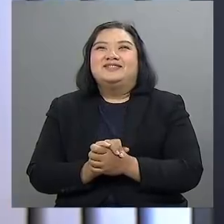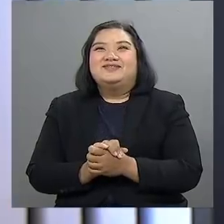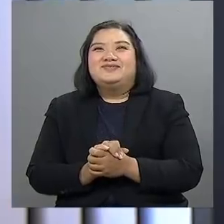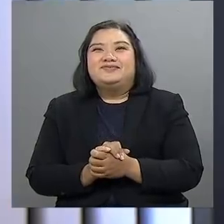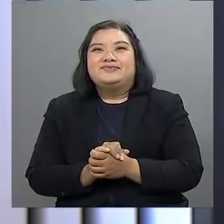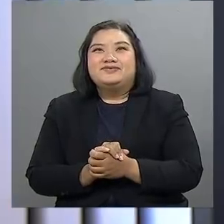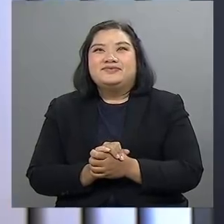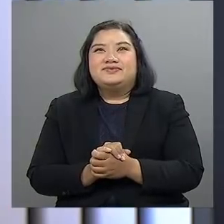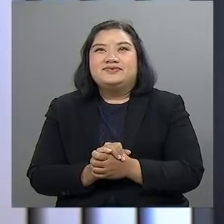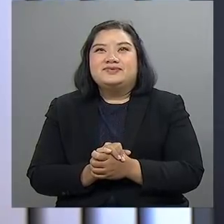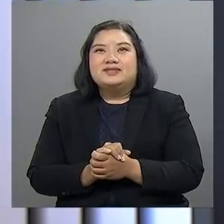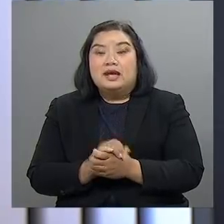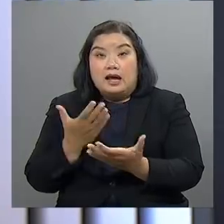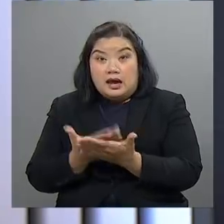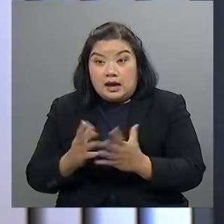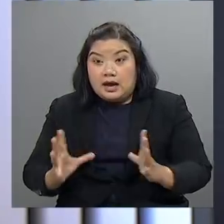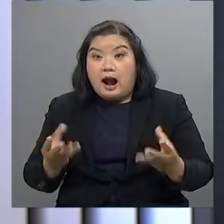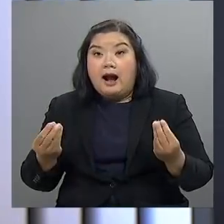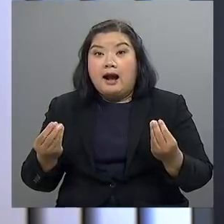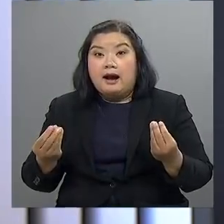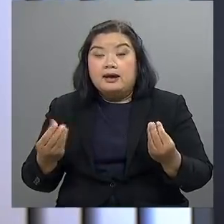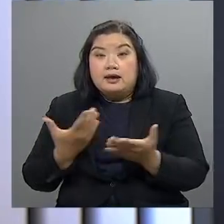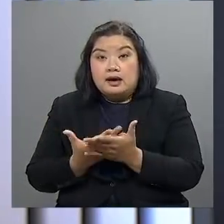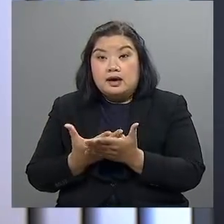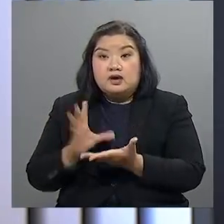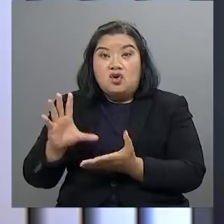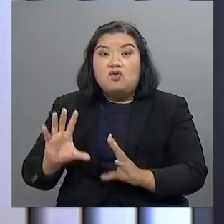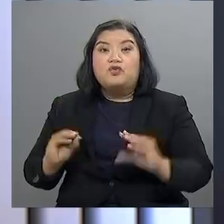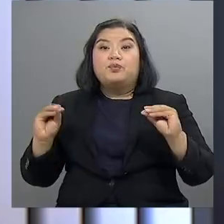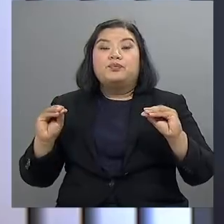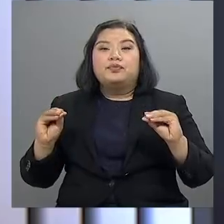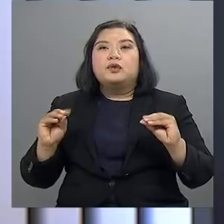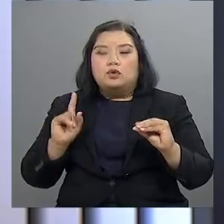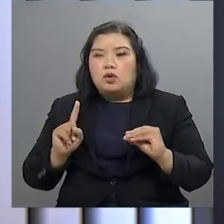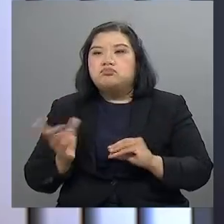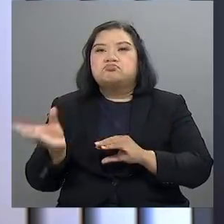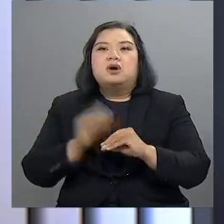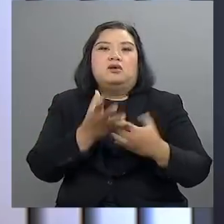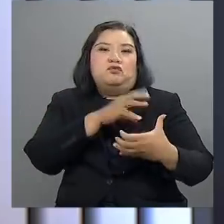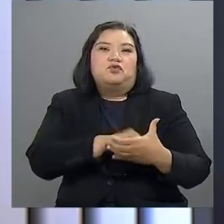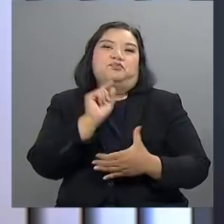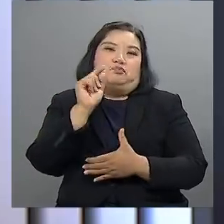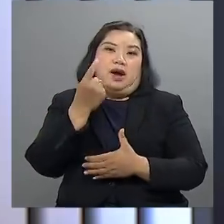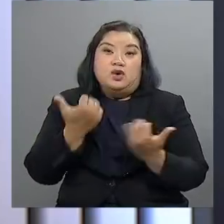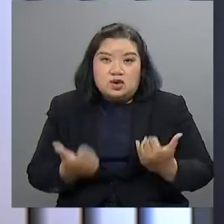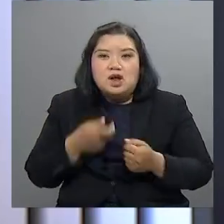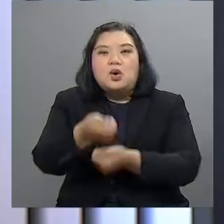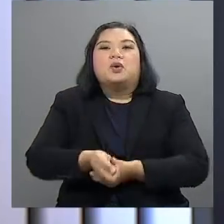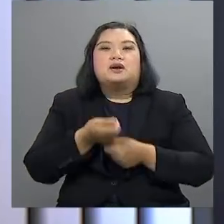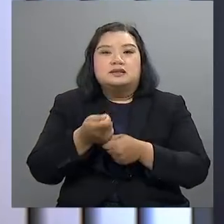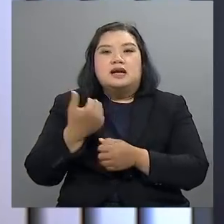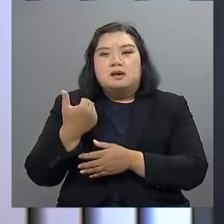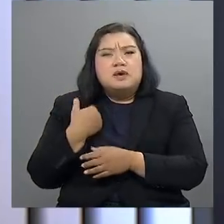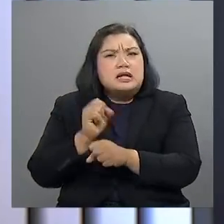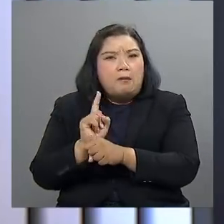อยู่ที่ว่าพอเงินหายไปแล้วหรือว่าเงินหมดไปเราก็ต้องหามาเติมนะครับในช่วงนี้เกษตรกรเขาก็จะทำเกษตรกรรมกันลำบากหน่อยคุณผู้ชมน้